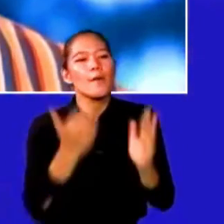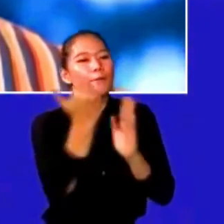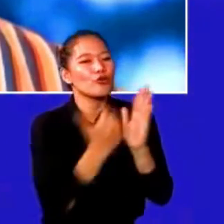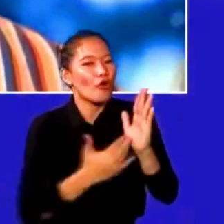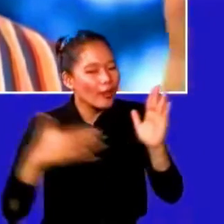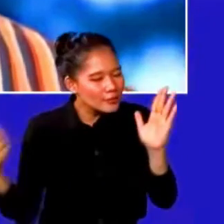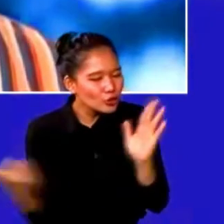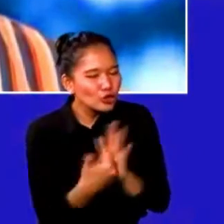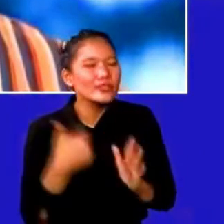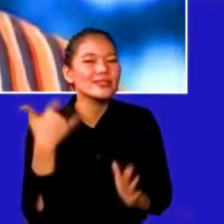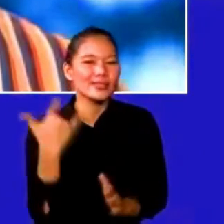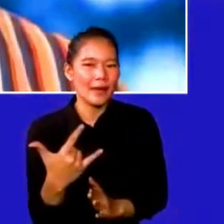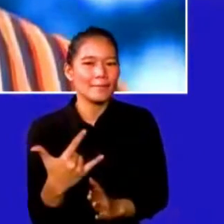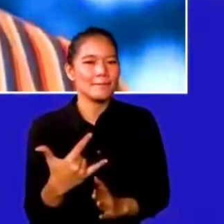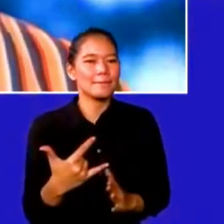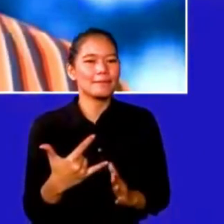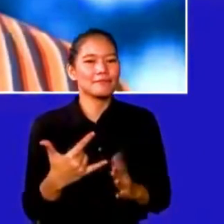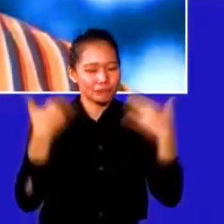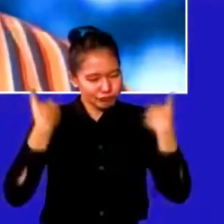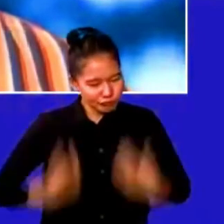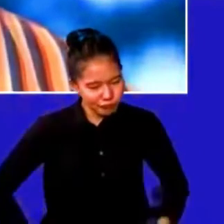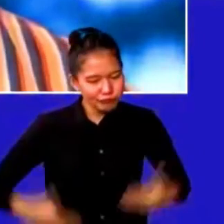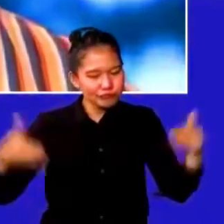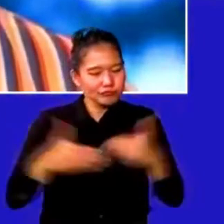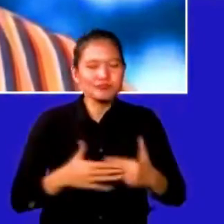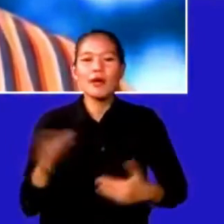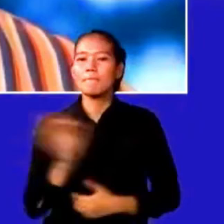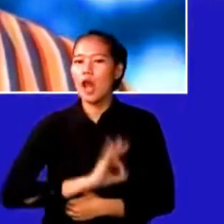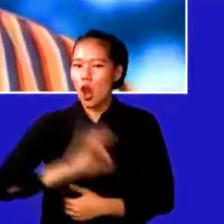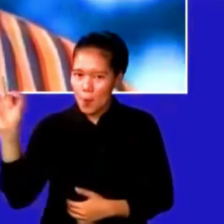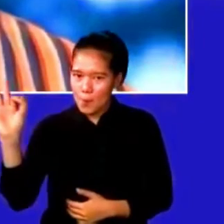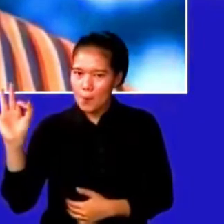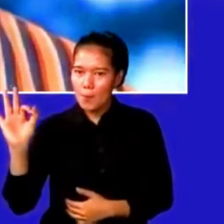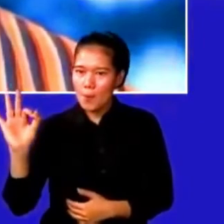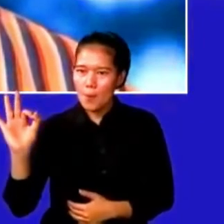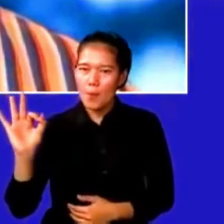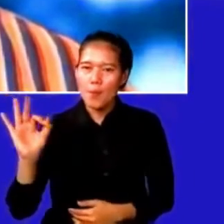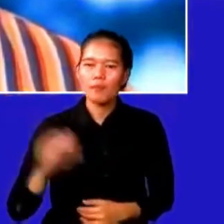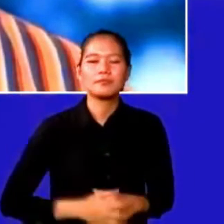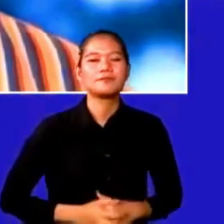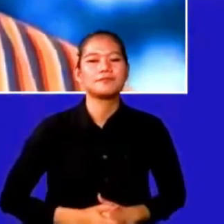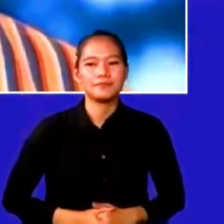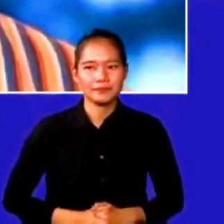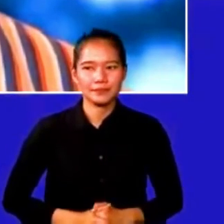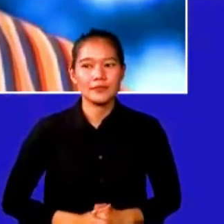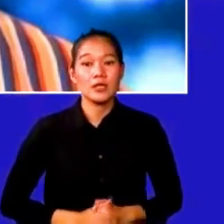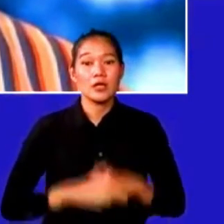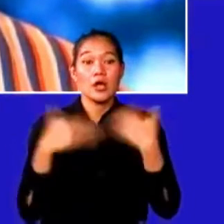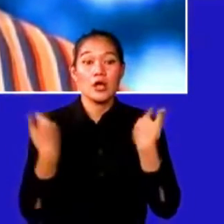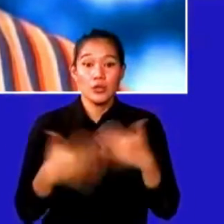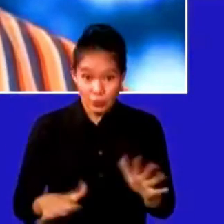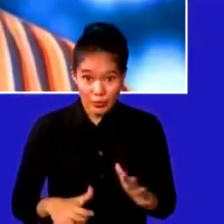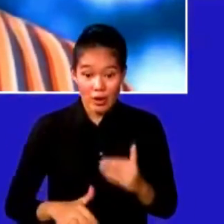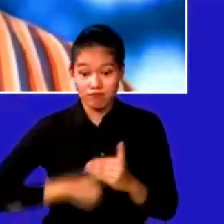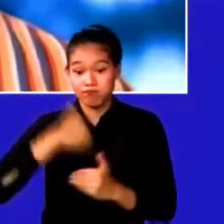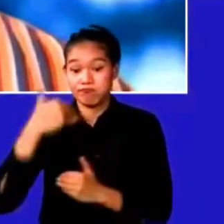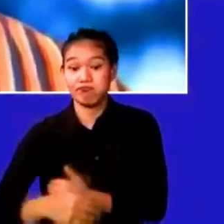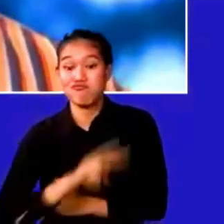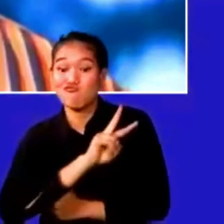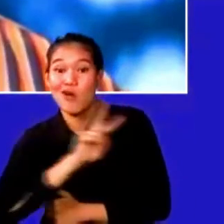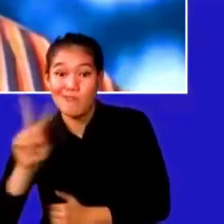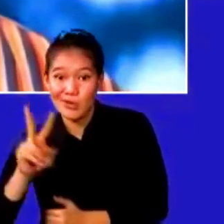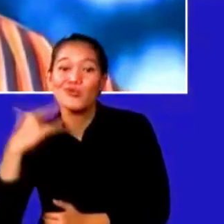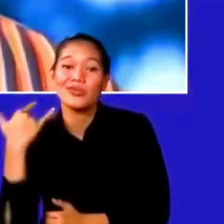jaga protokol kesehatan antibodi belum terbentuk nanti kita Maxim kedua Kalijaga lagi petopo selatan setelah itu baru antibodi terbentuk